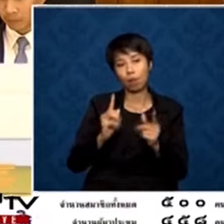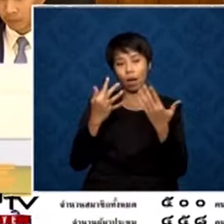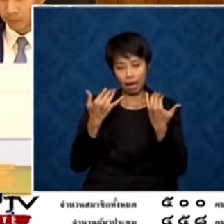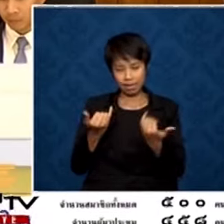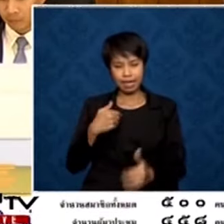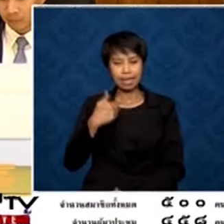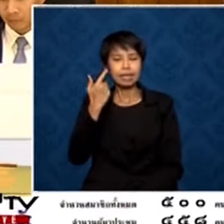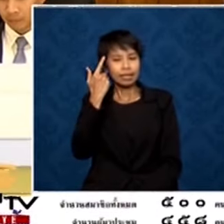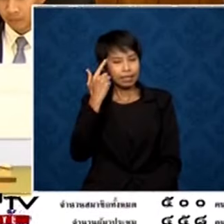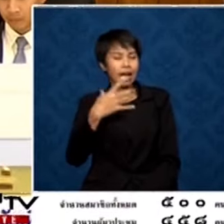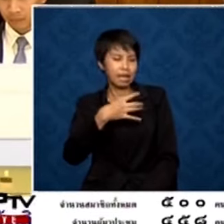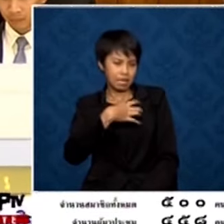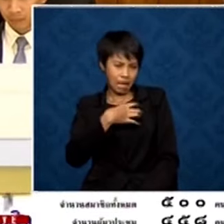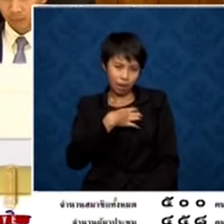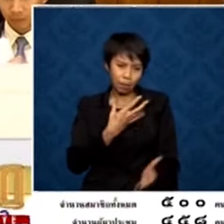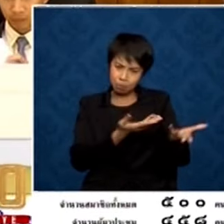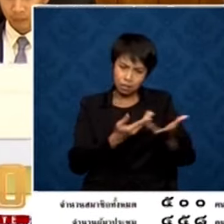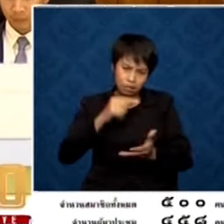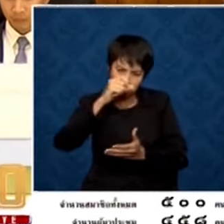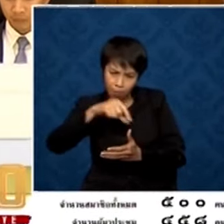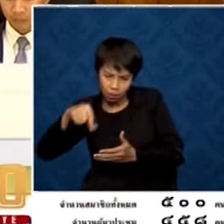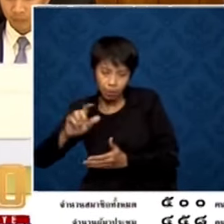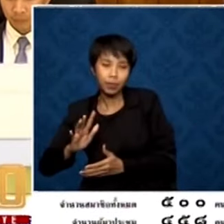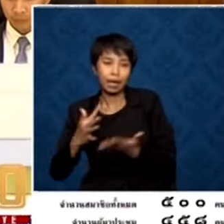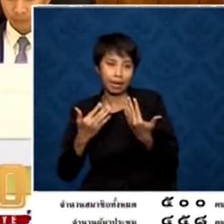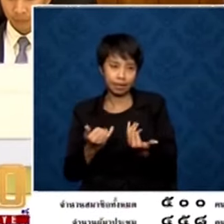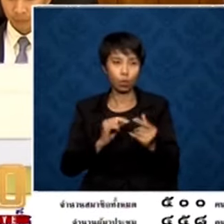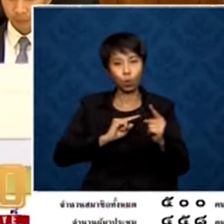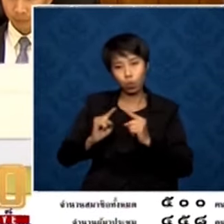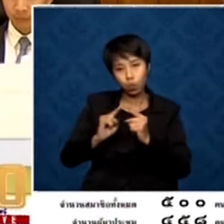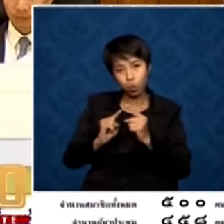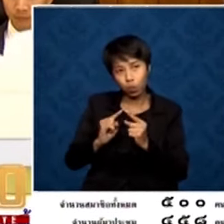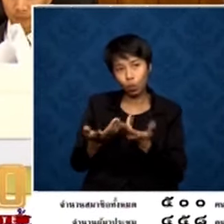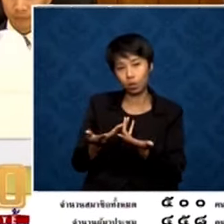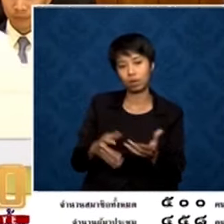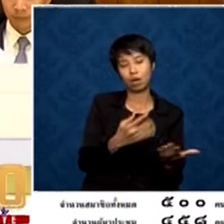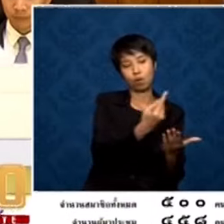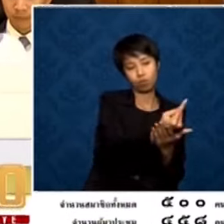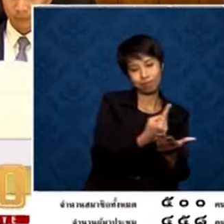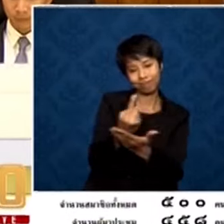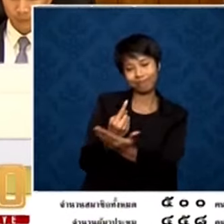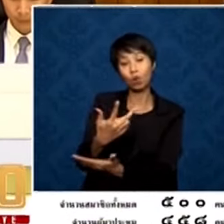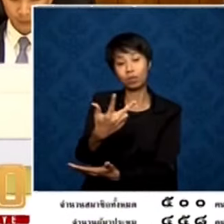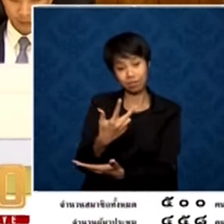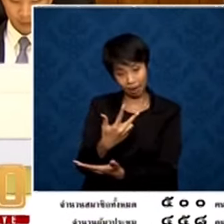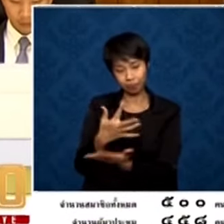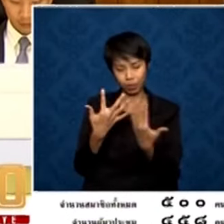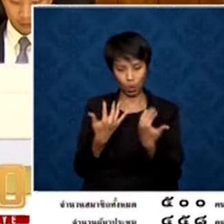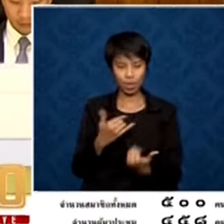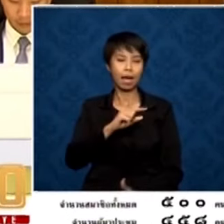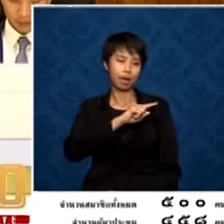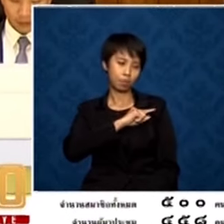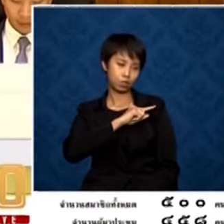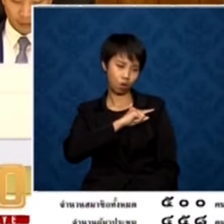เช่นกำหนดประเภทคนที่ไม่อนุญาตให้เข้าไปในพื้นที่กาสิโนตัวอย่างประเทศสิงคโปร์คุณจุลพันธ์บอกถ้ามีคน